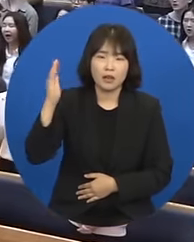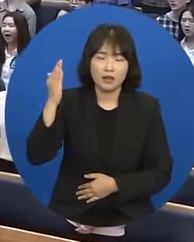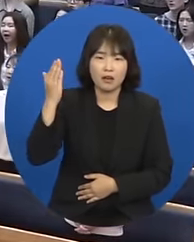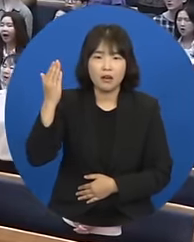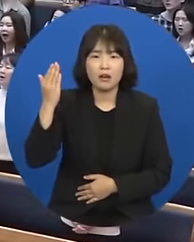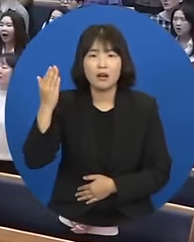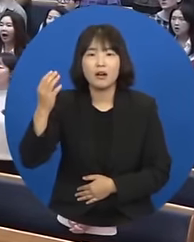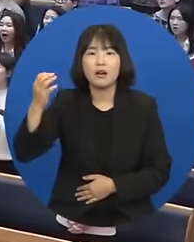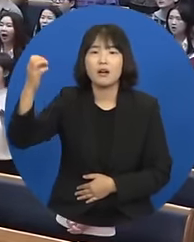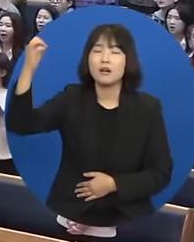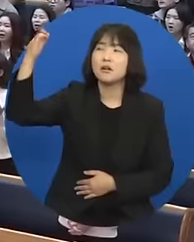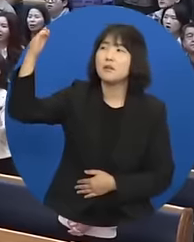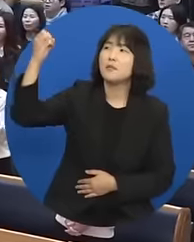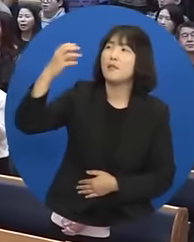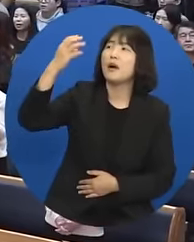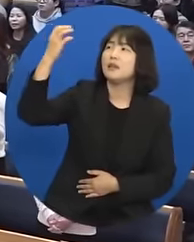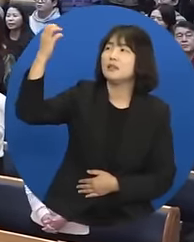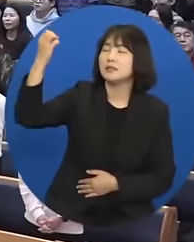되어